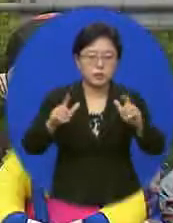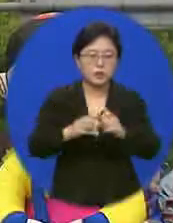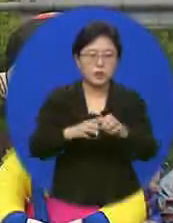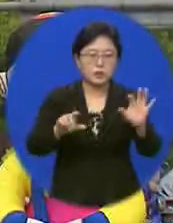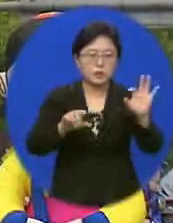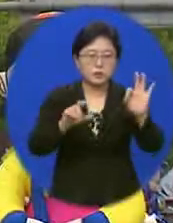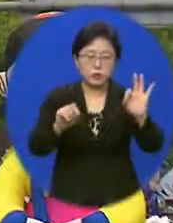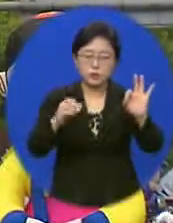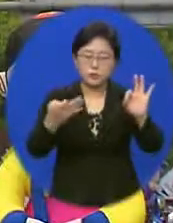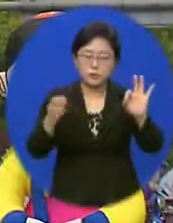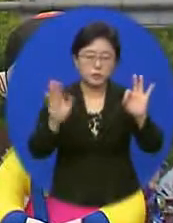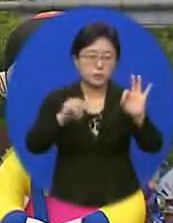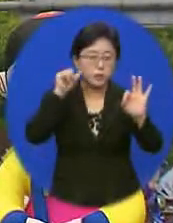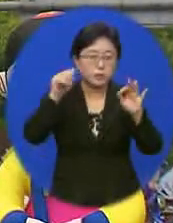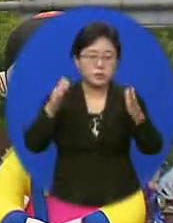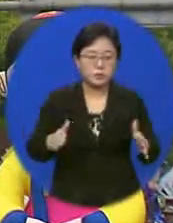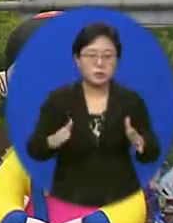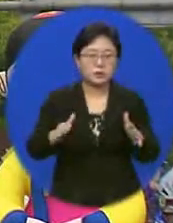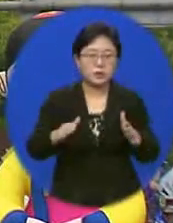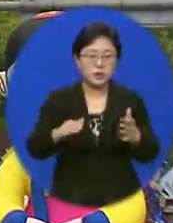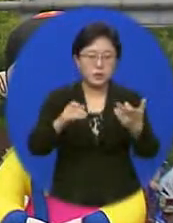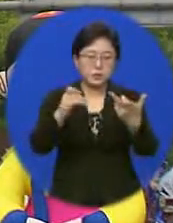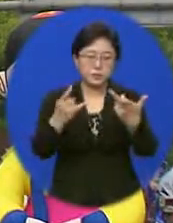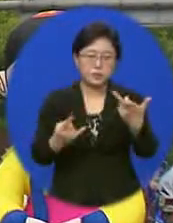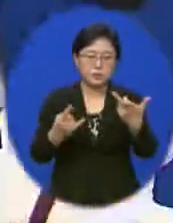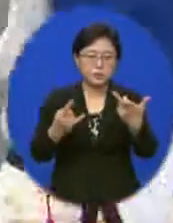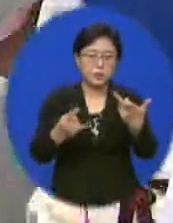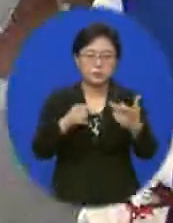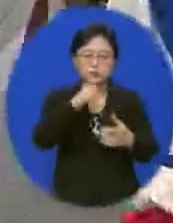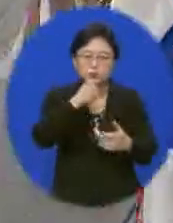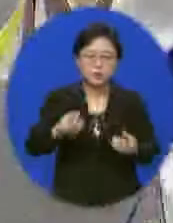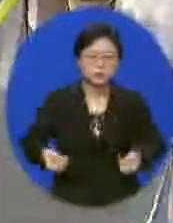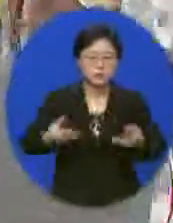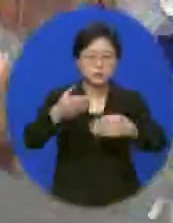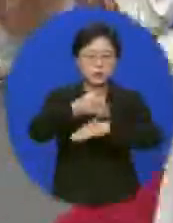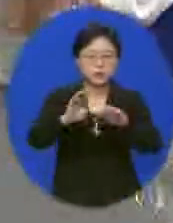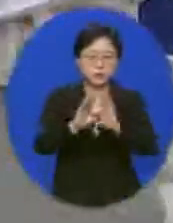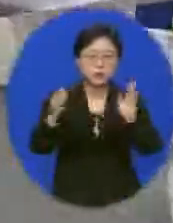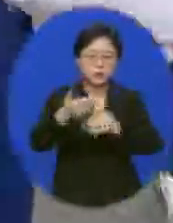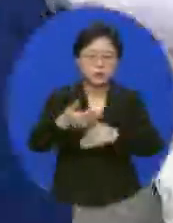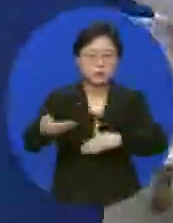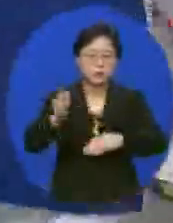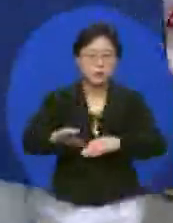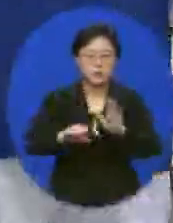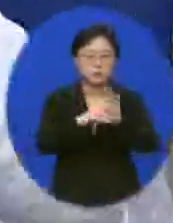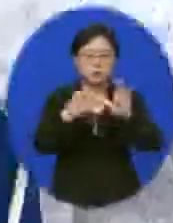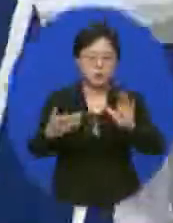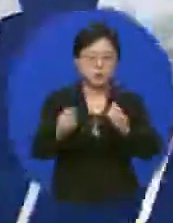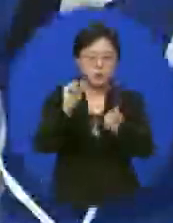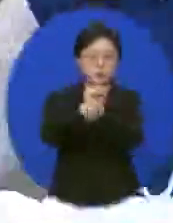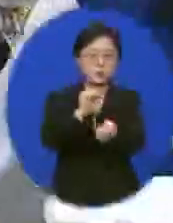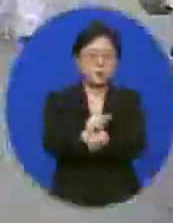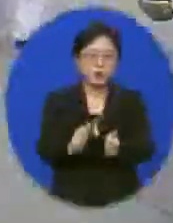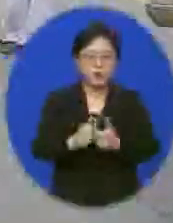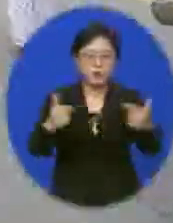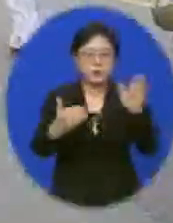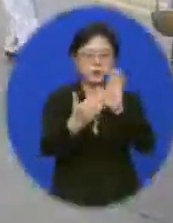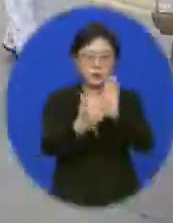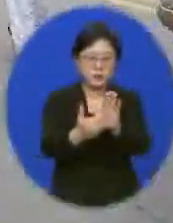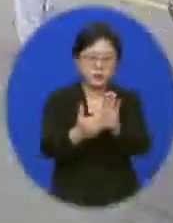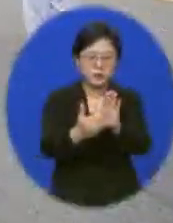10월 14일부터 닷새 동안 제17회 추억의 충장축제를 개최할 예정이었지만 코로나19 감염 확산